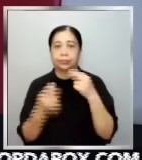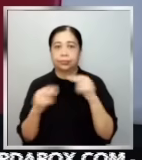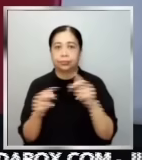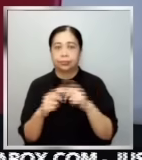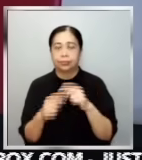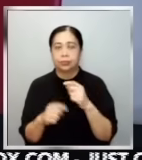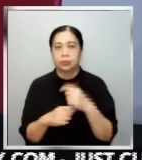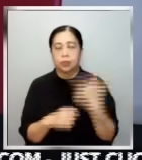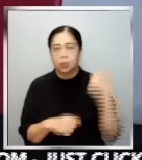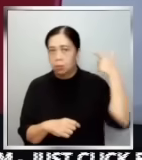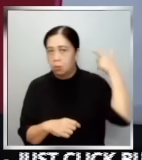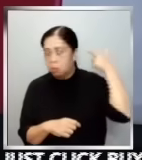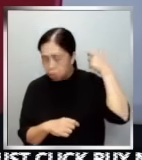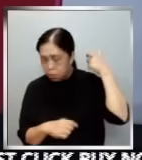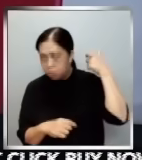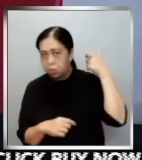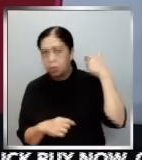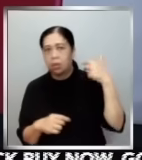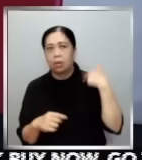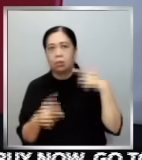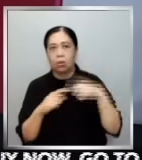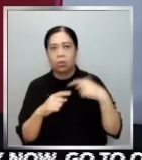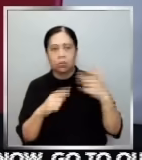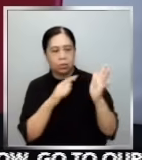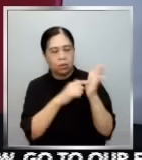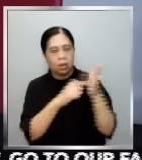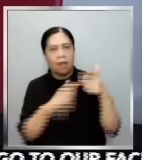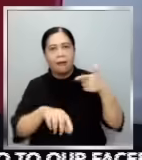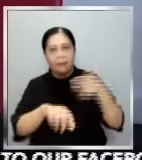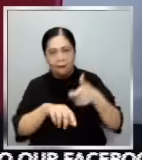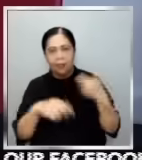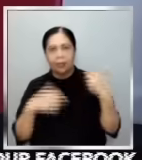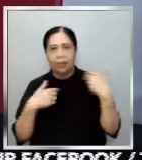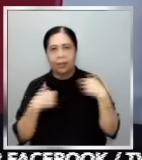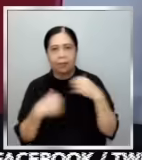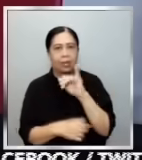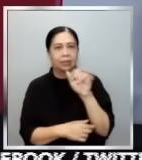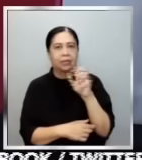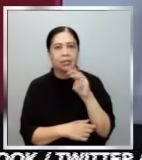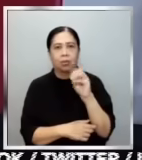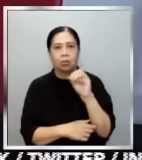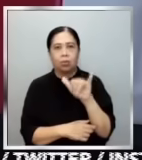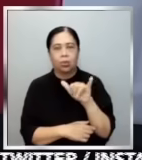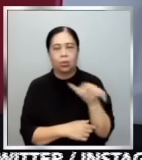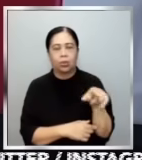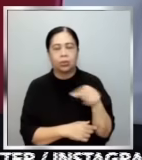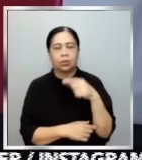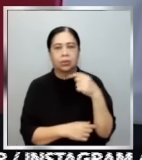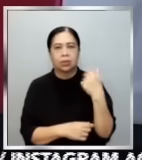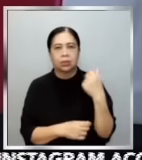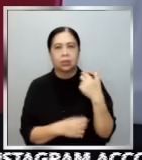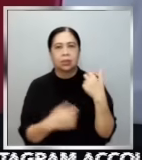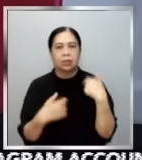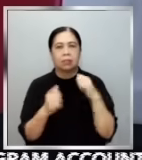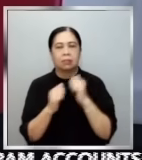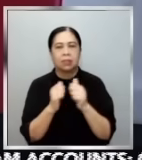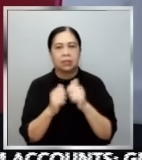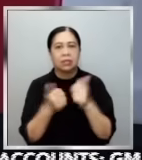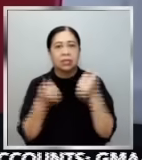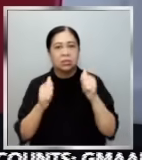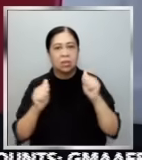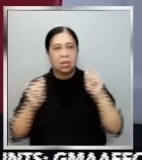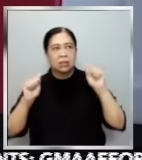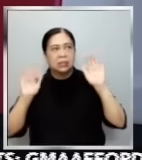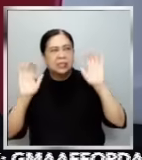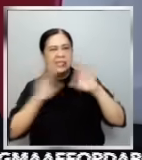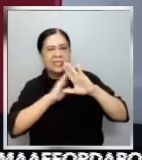bala sa sa ulo may tama rin sa kamay si gemboy Baltazar na ayon sa isang forensic pathologist ay Tanda na sinubukan niyang depensahan ang